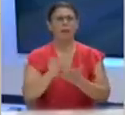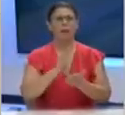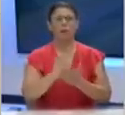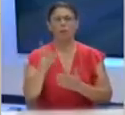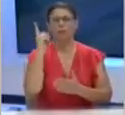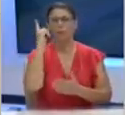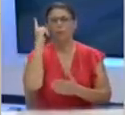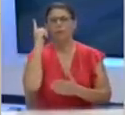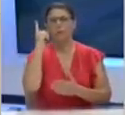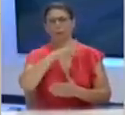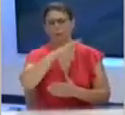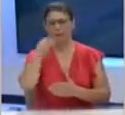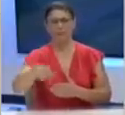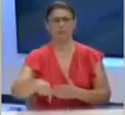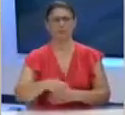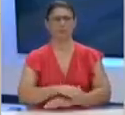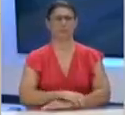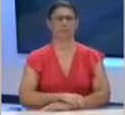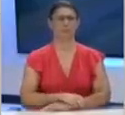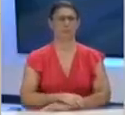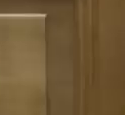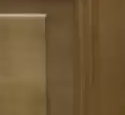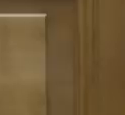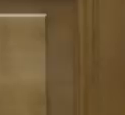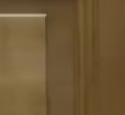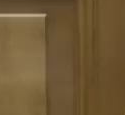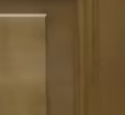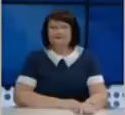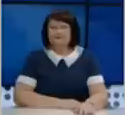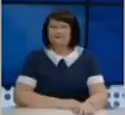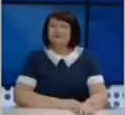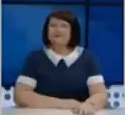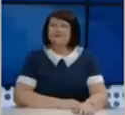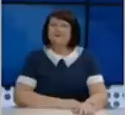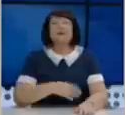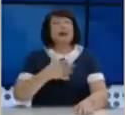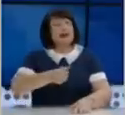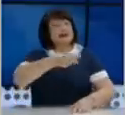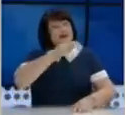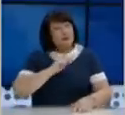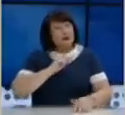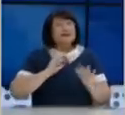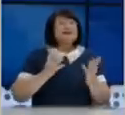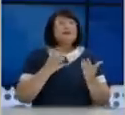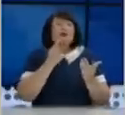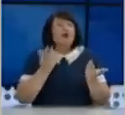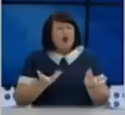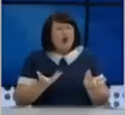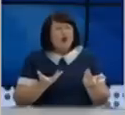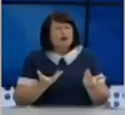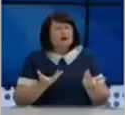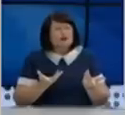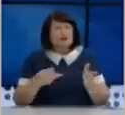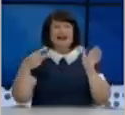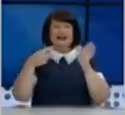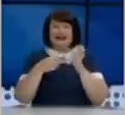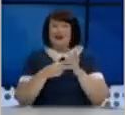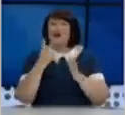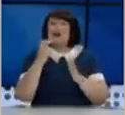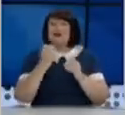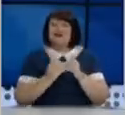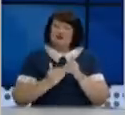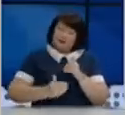καμία μέχρι σήμερα. Υπάρχει απάντηση μήπως γιατί μετά το